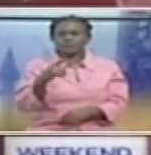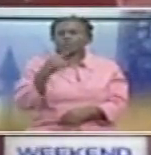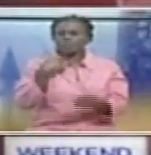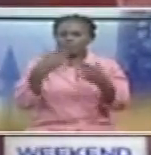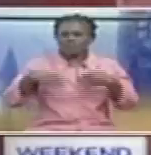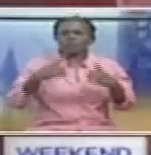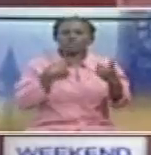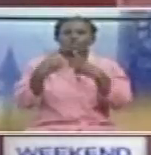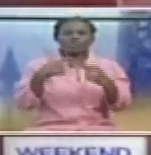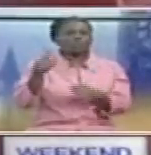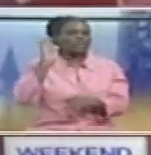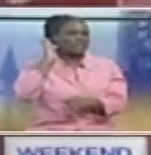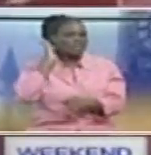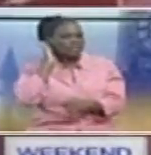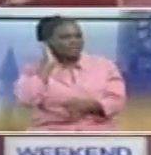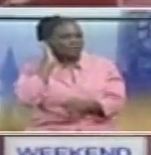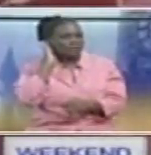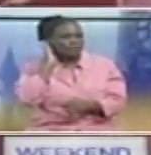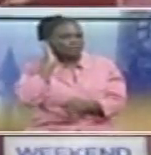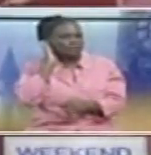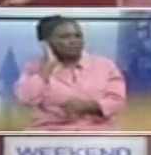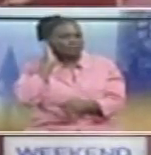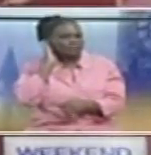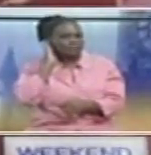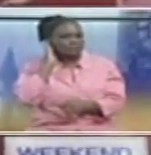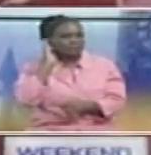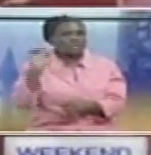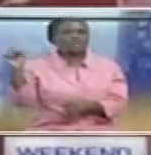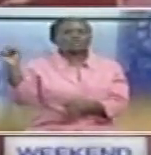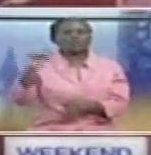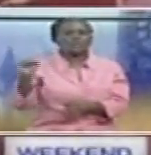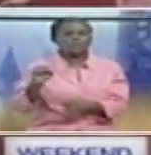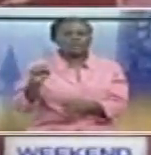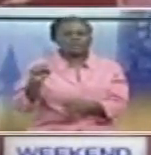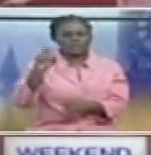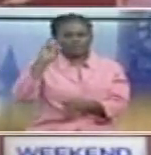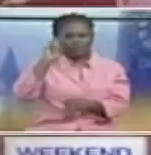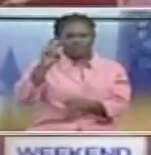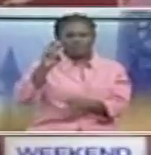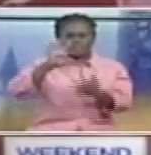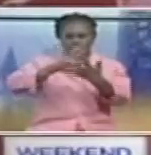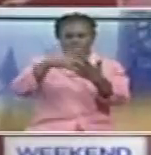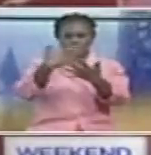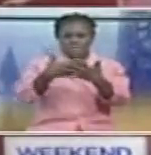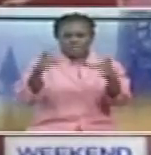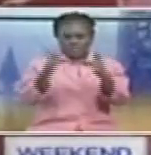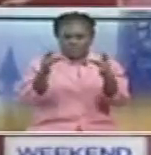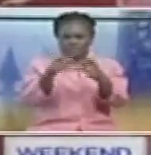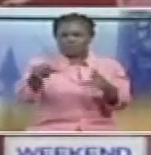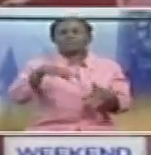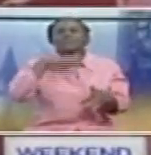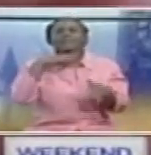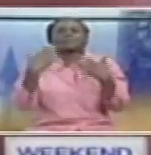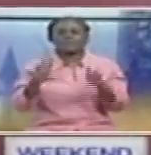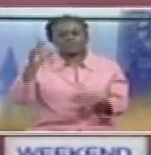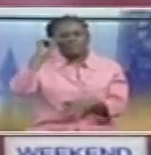tu. Ndio tumesikia tu jioni basi. Suleiman, watu wameona kwa internet tati kifo yake